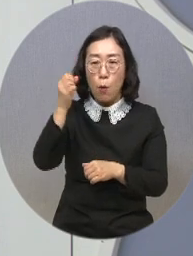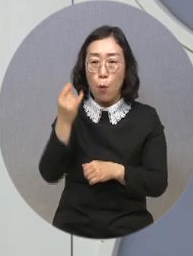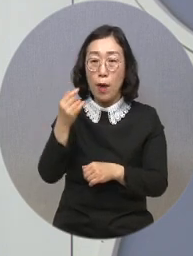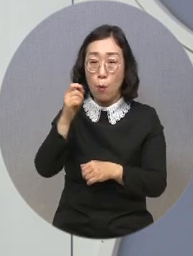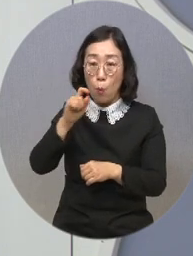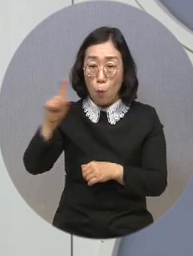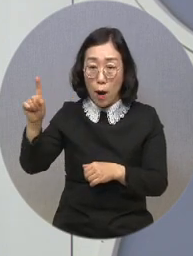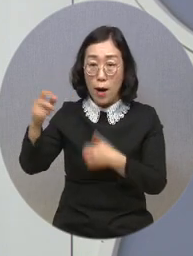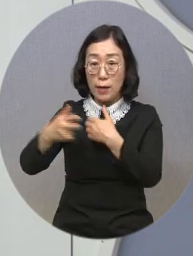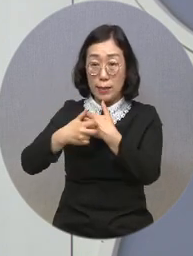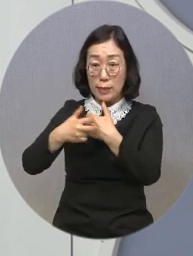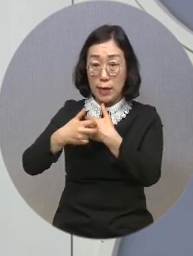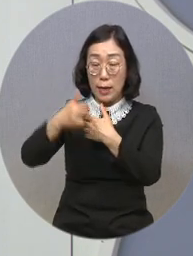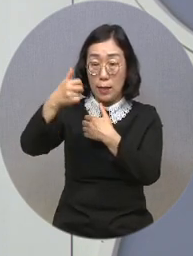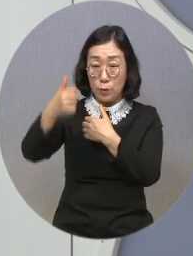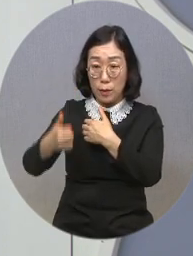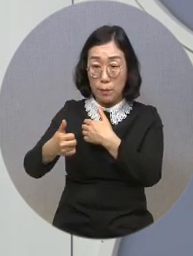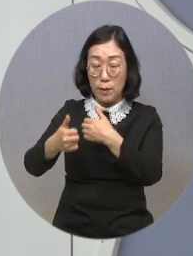신경외과에서 의사 선생님들 오셔가지고